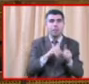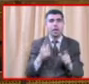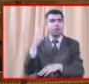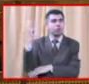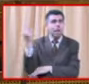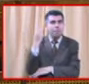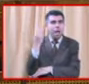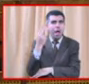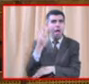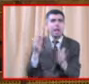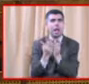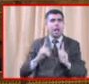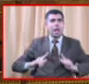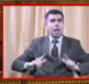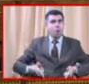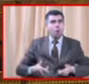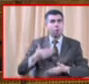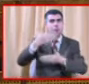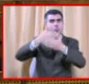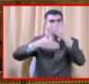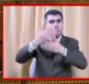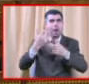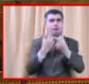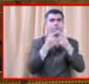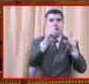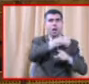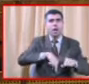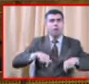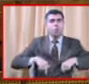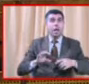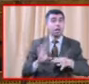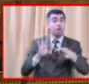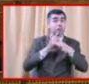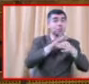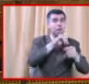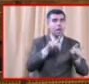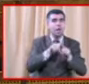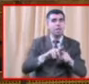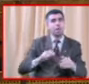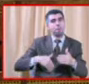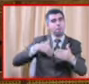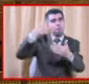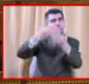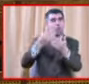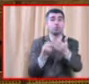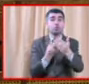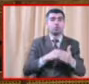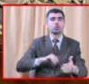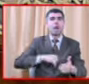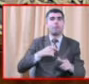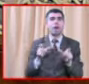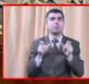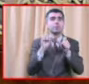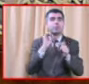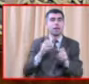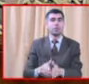الوطنية، في مجال السكنة والتعمير، في مجالات أخرى، باش يكون عندنا مستقبلا. شكرا السيد النائب المحترم. هل هناك من تعقيب